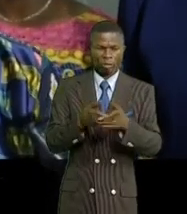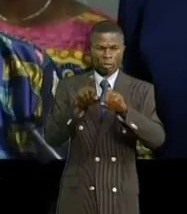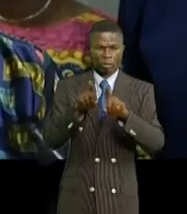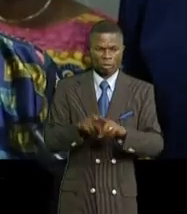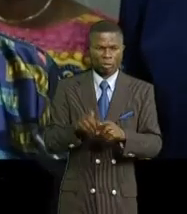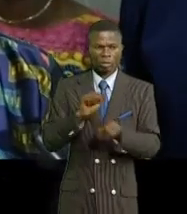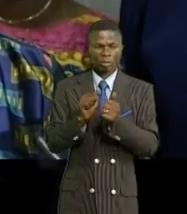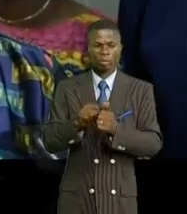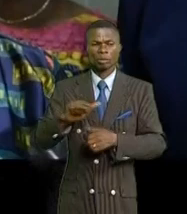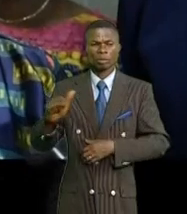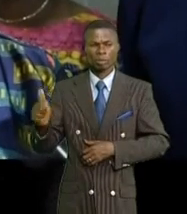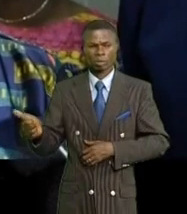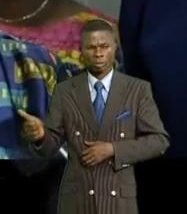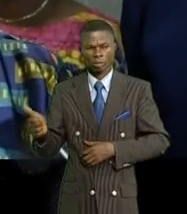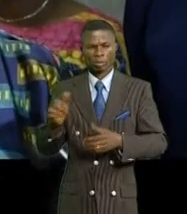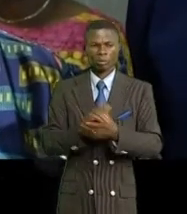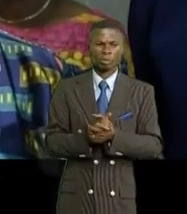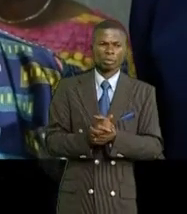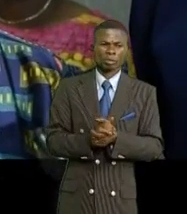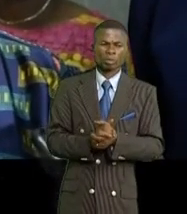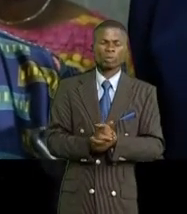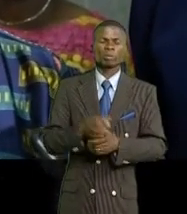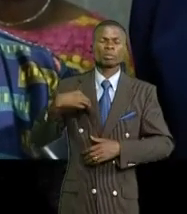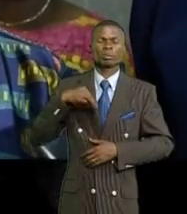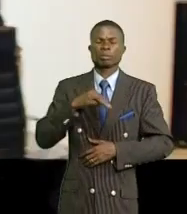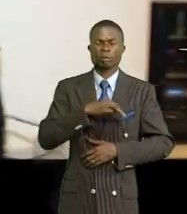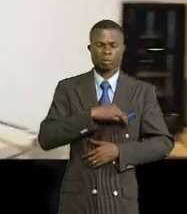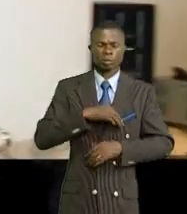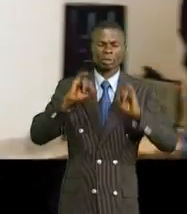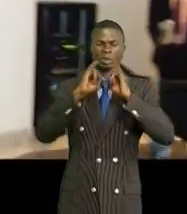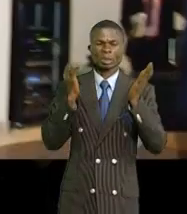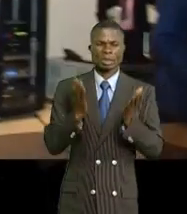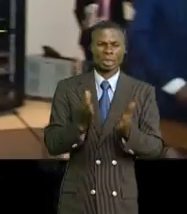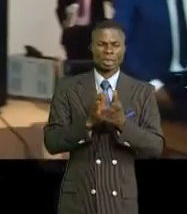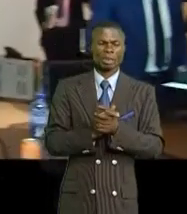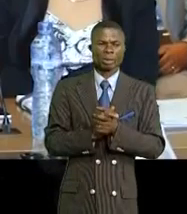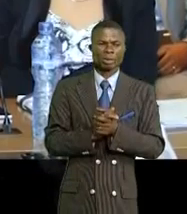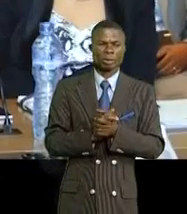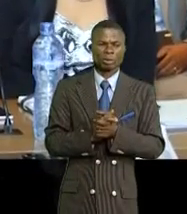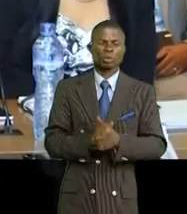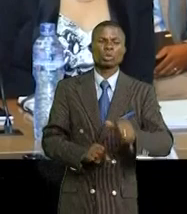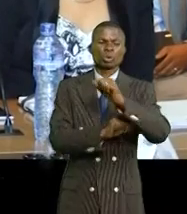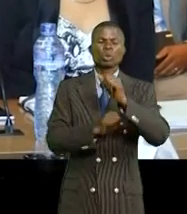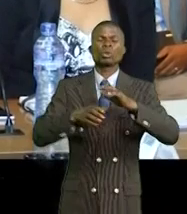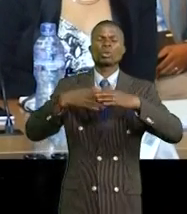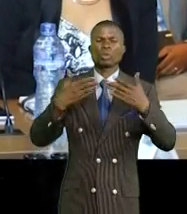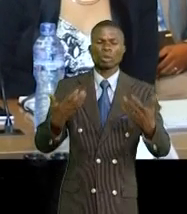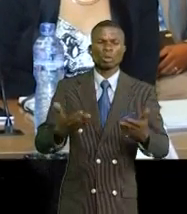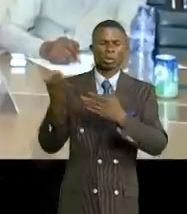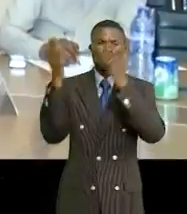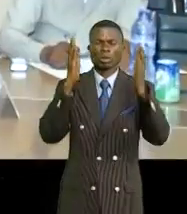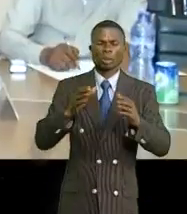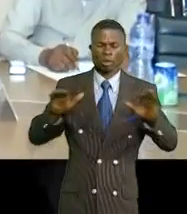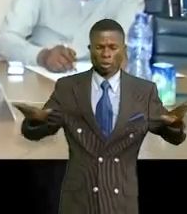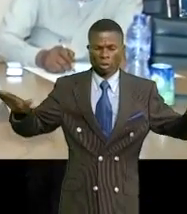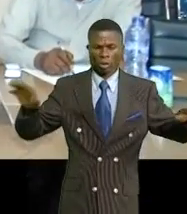préoccupations des opérateurs économiques membres de la FEC. Comment donner un coup de marteau sur le prix du transport aérien